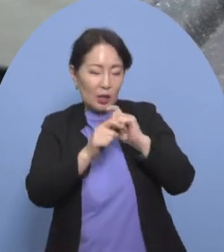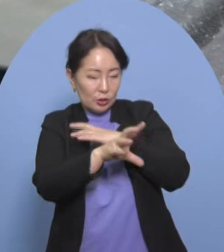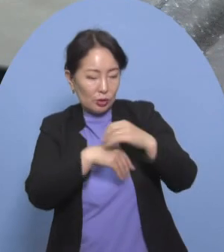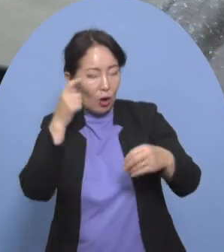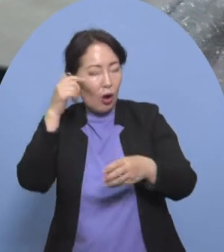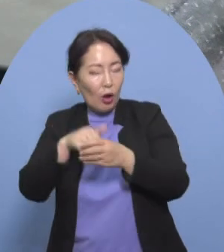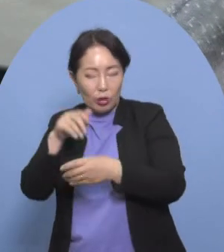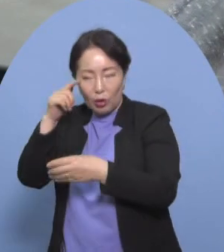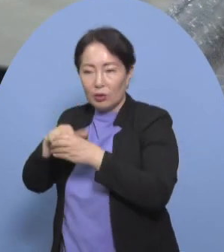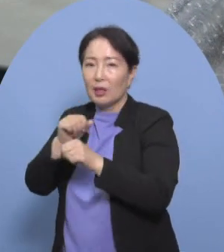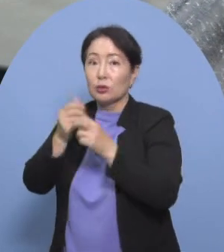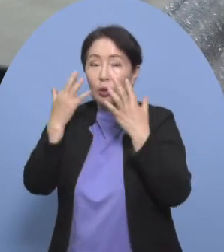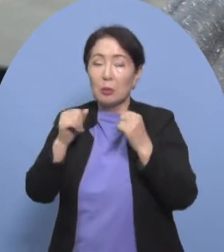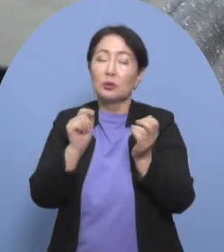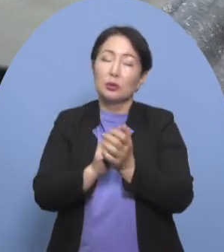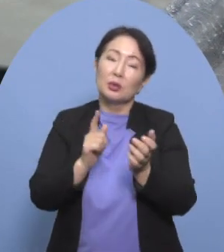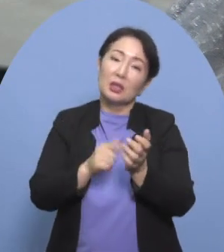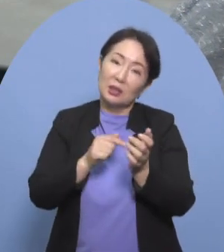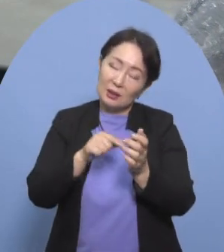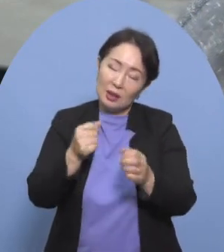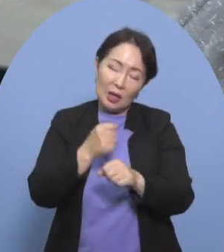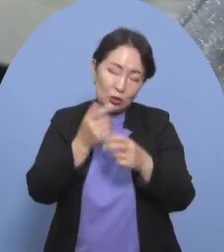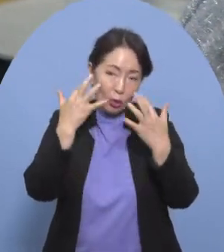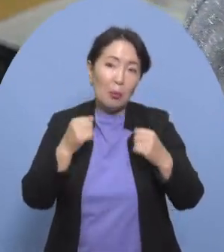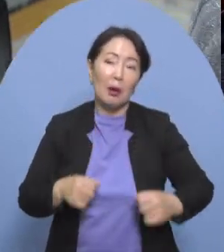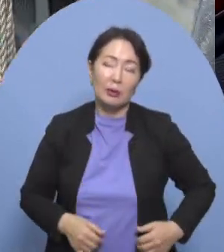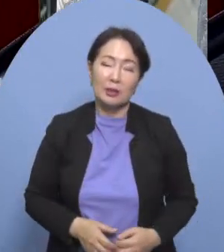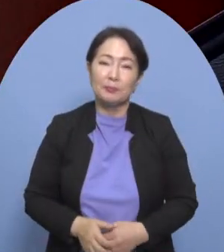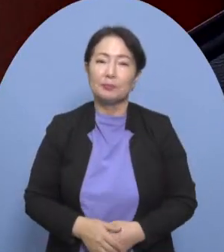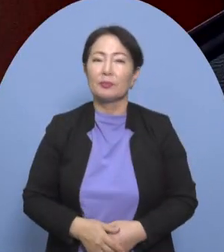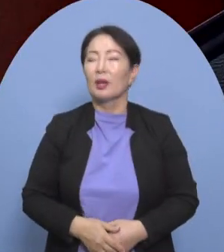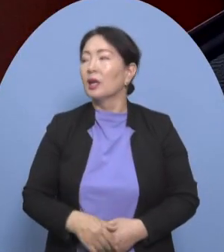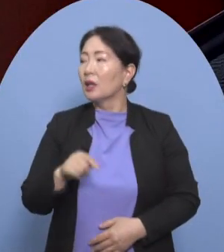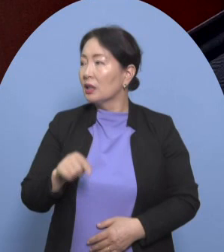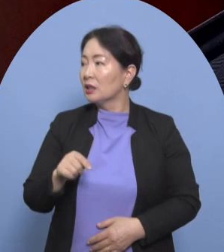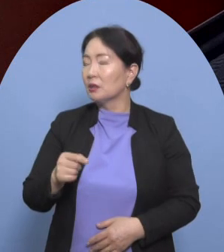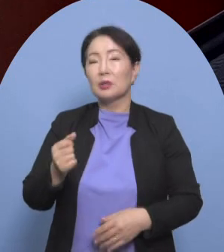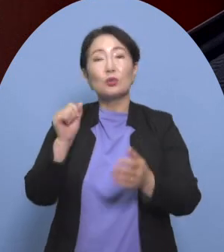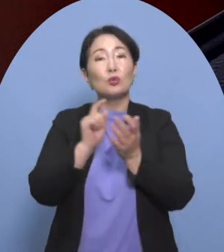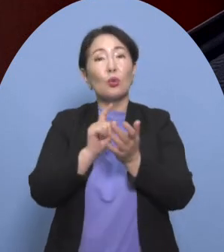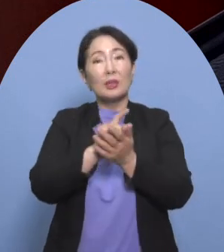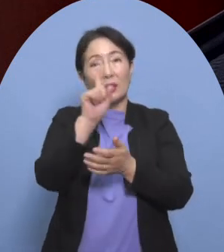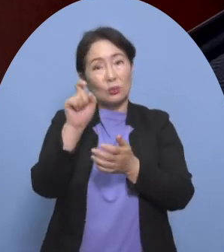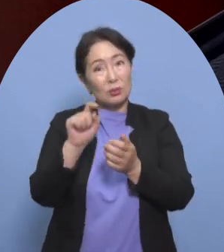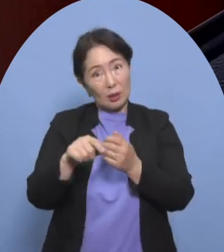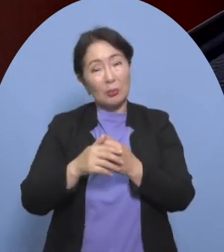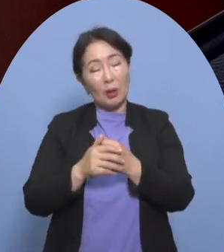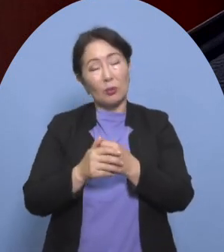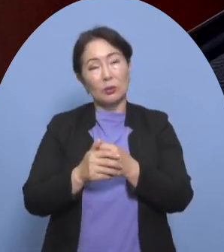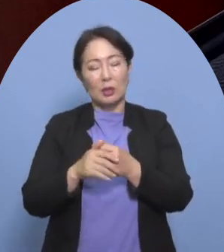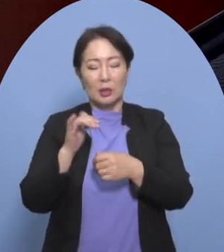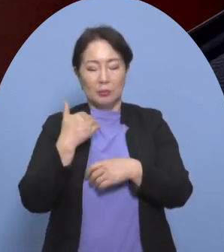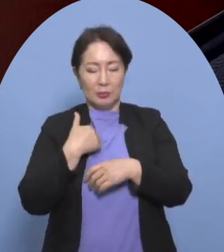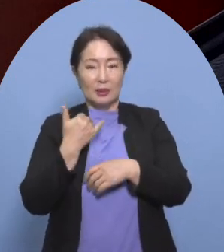биенээ ойлгож тухайн ажлыг зохион байгуулах нь чухал гэдэг үднээс энэ ажлыг зохион байгуулж байгаа. Энэ маш чухал асуудал байна. Би бас